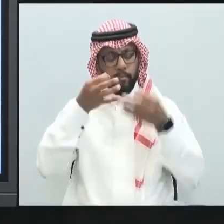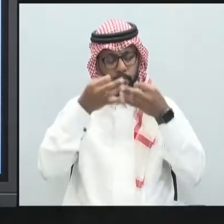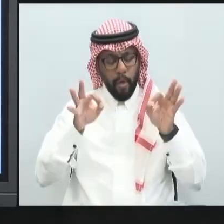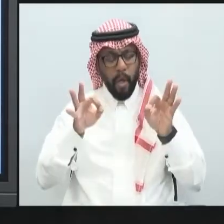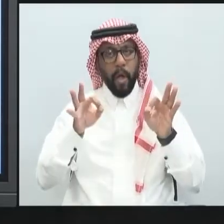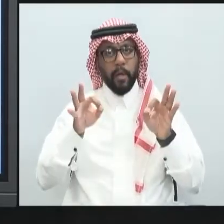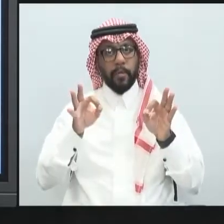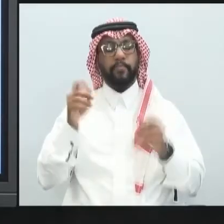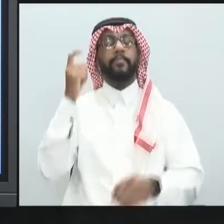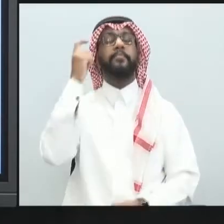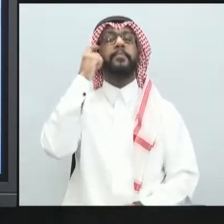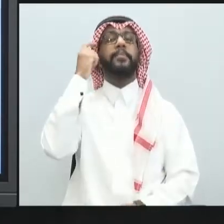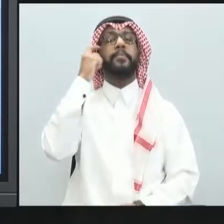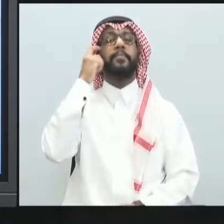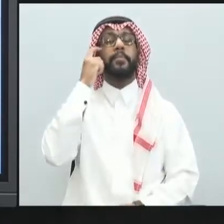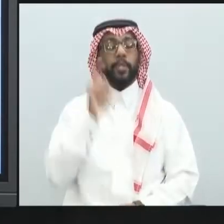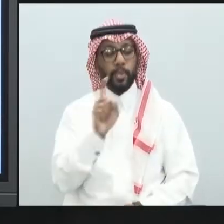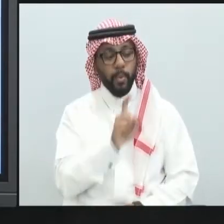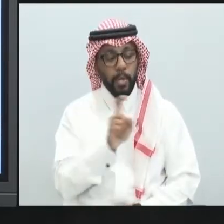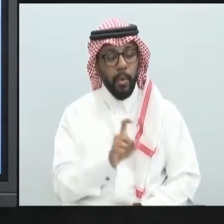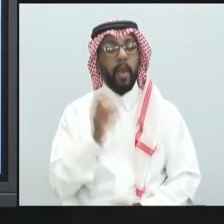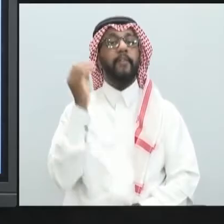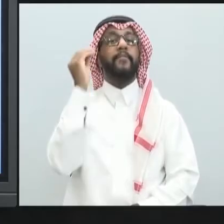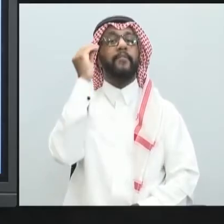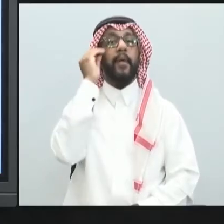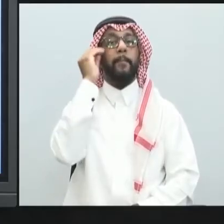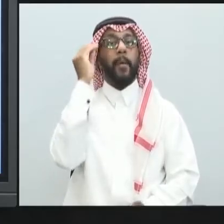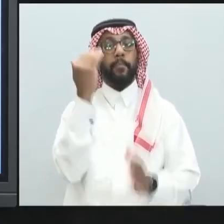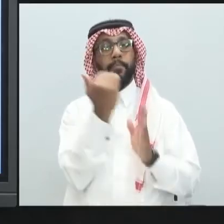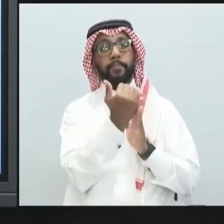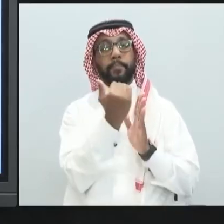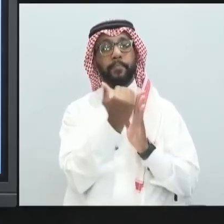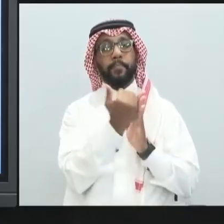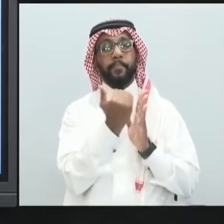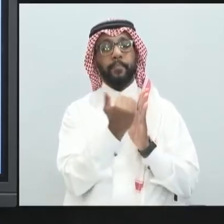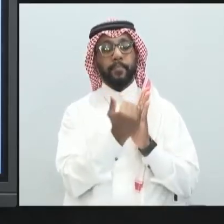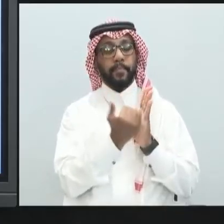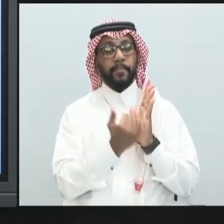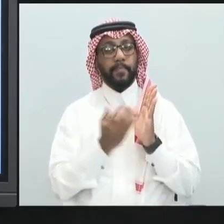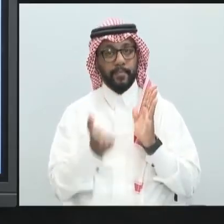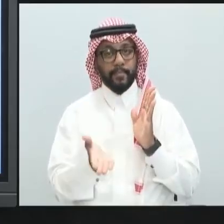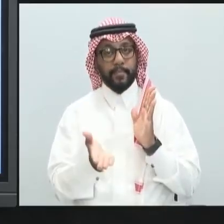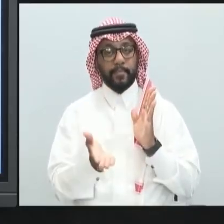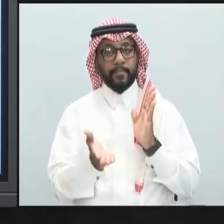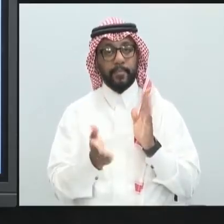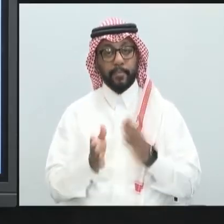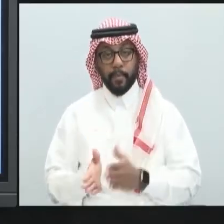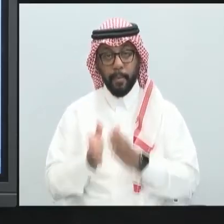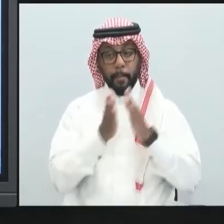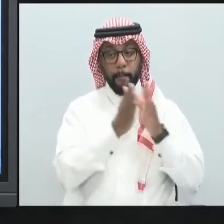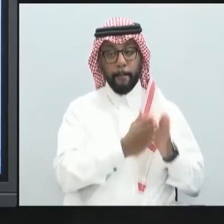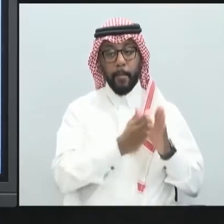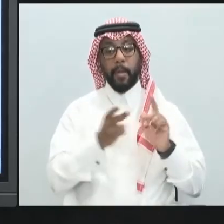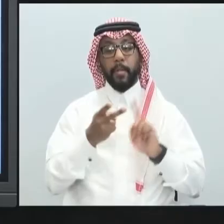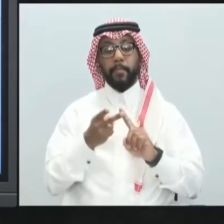الاسئله التي كتبتها للفقرات داخل النص انتقلوا بعد ذلك